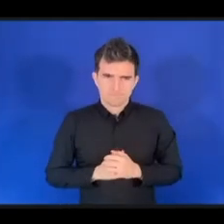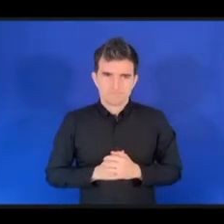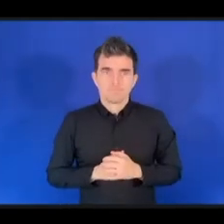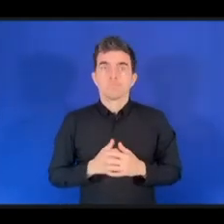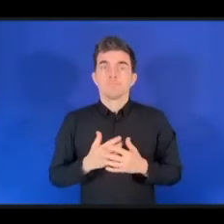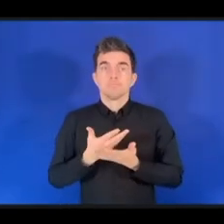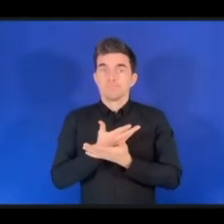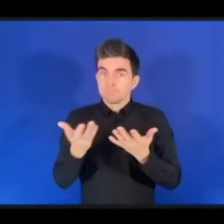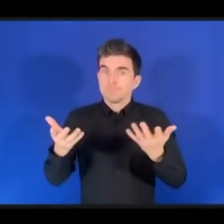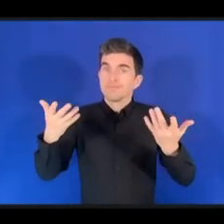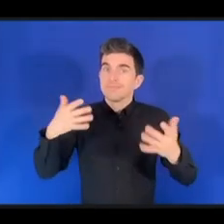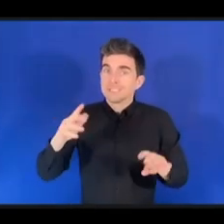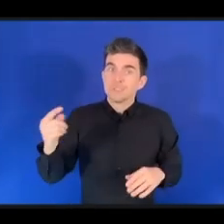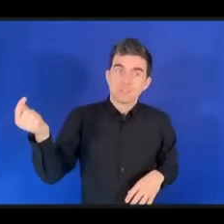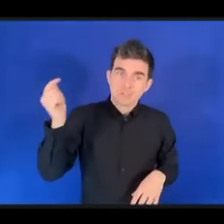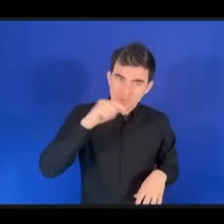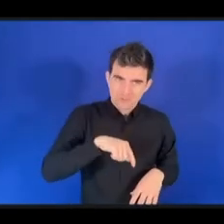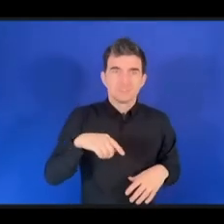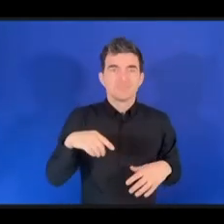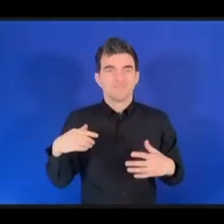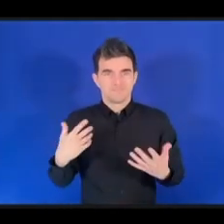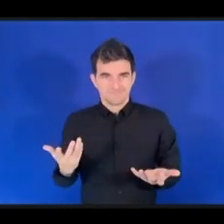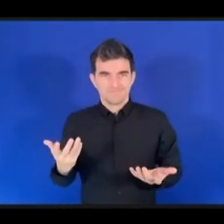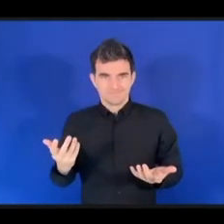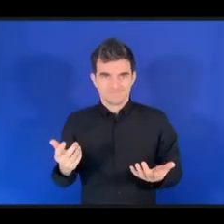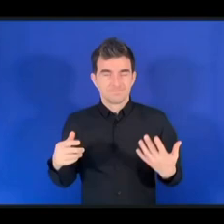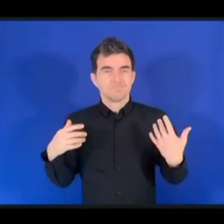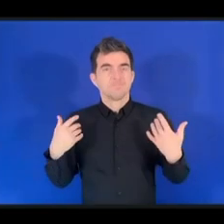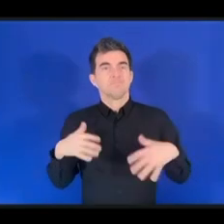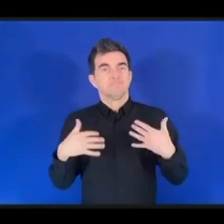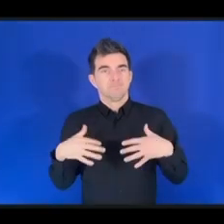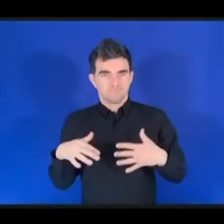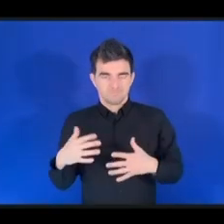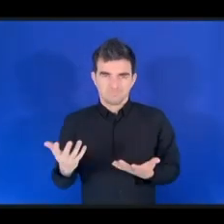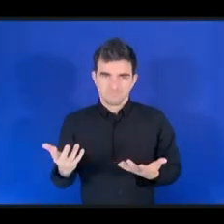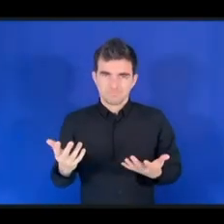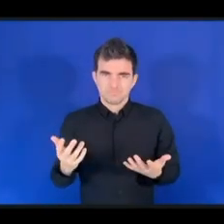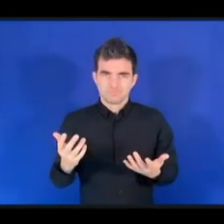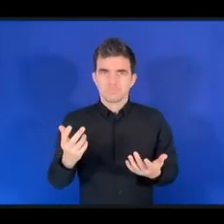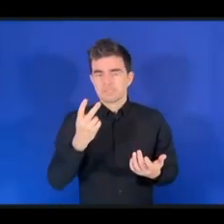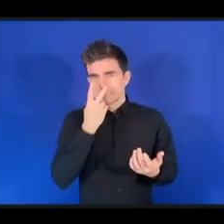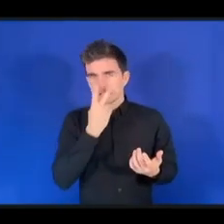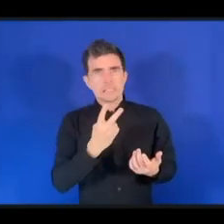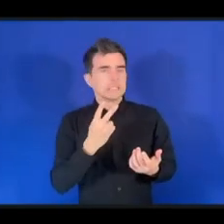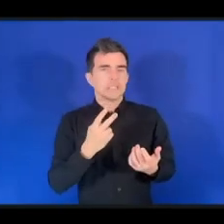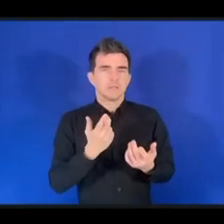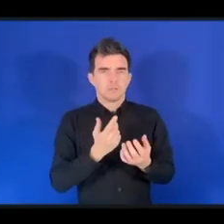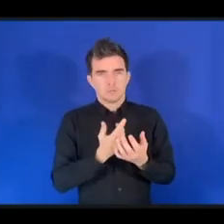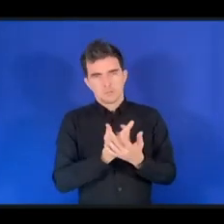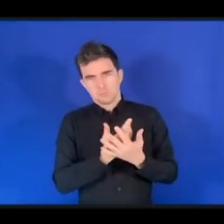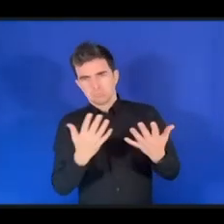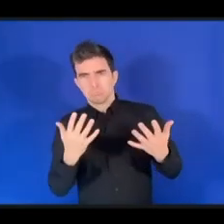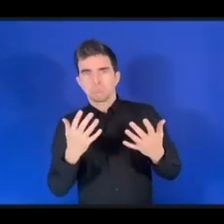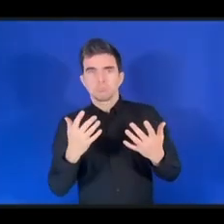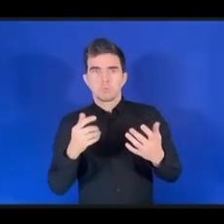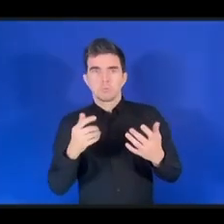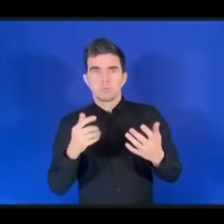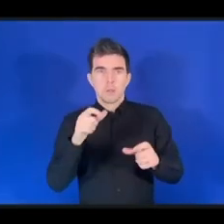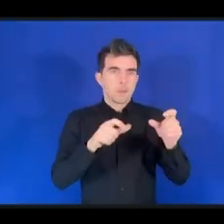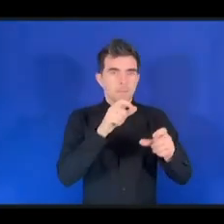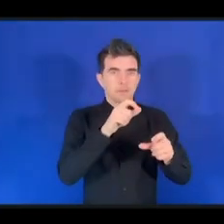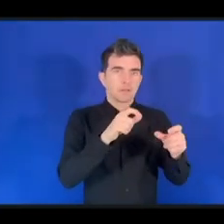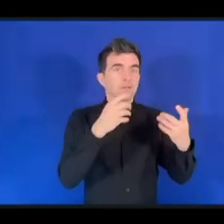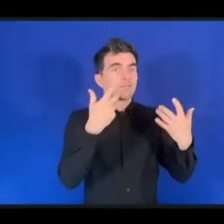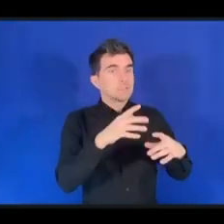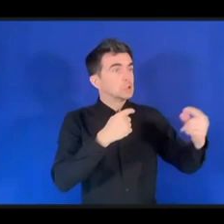l'Internet ceux qui sont venus à Kyoto à plusieurs reprises euh pour ceux qui sont